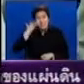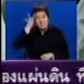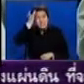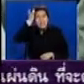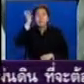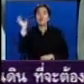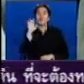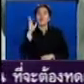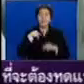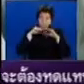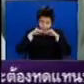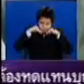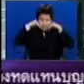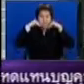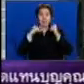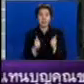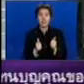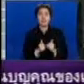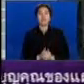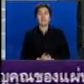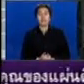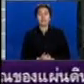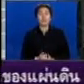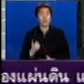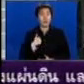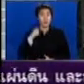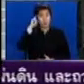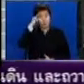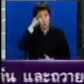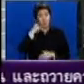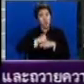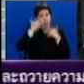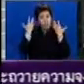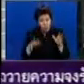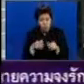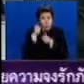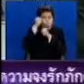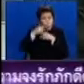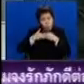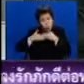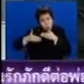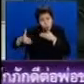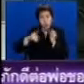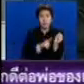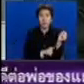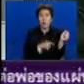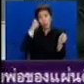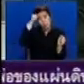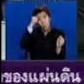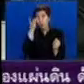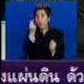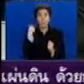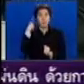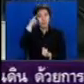คือยิ้มแย้มแจ่มใสกันไว้ แม้ไม่รู้แน่ชัดถึงวันจบสิ้นภารกิจพิเศษนี้แต่สิ่งที่พวกเขายึดและป